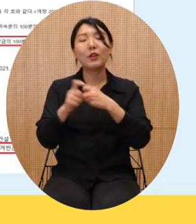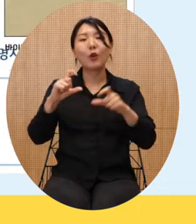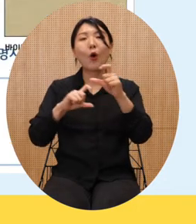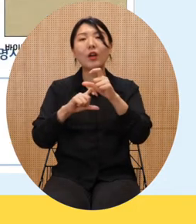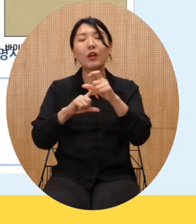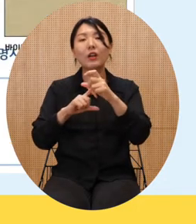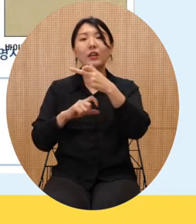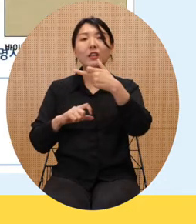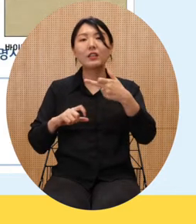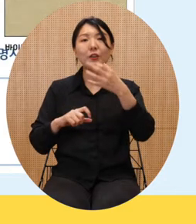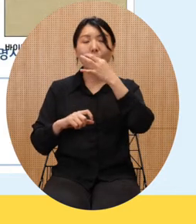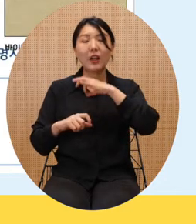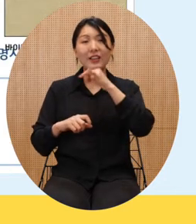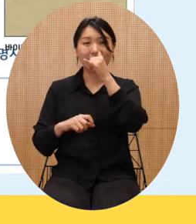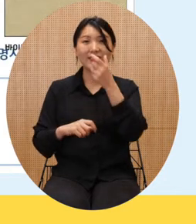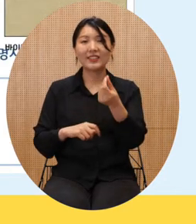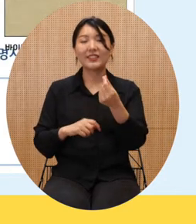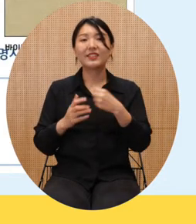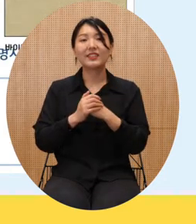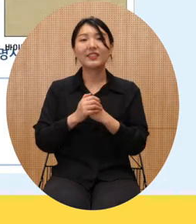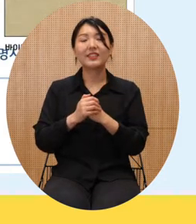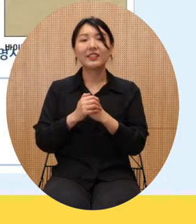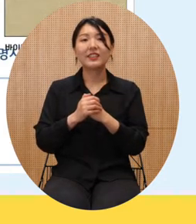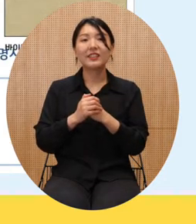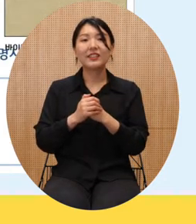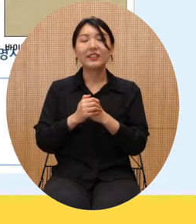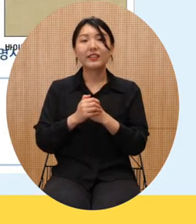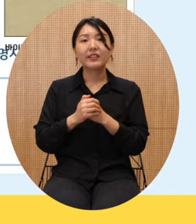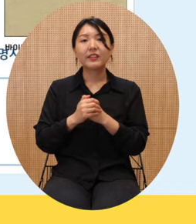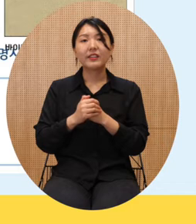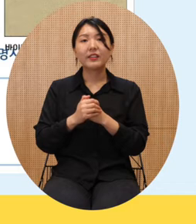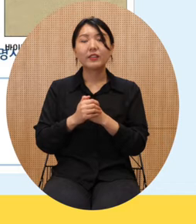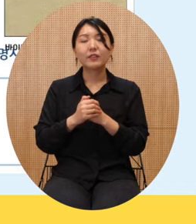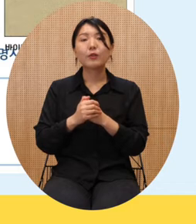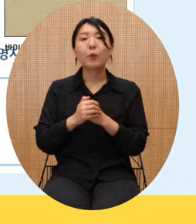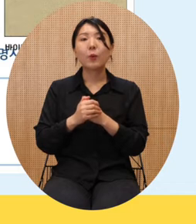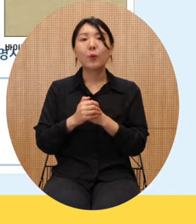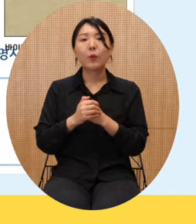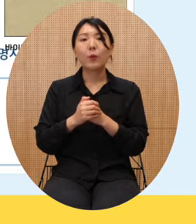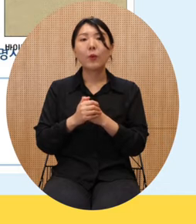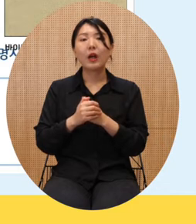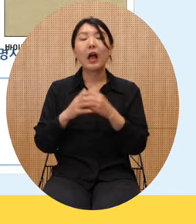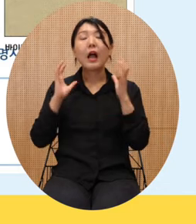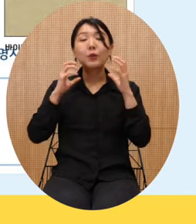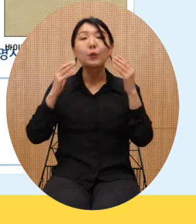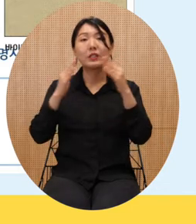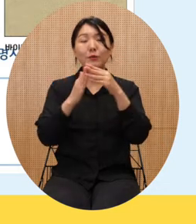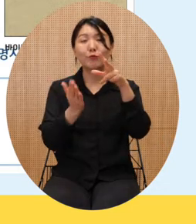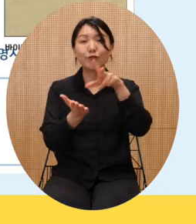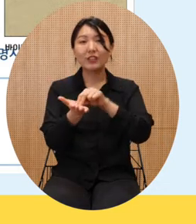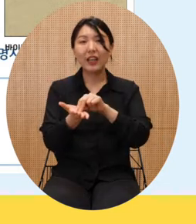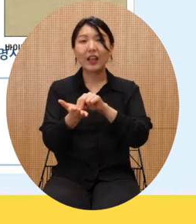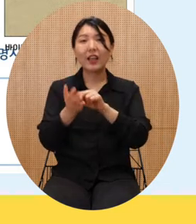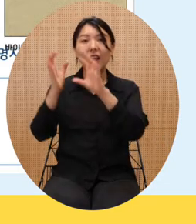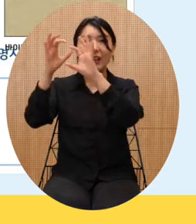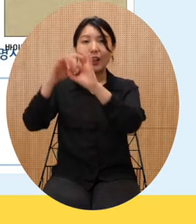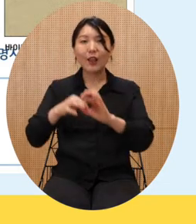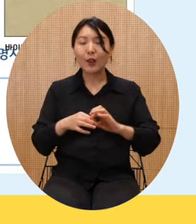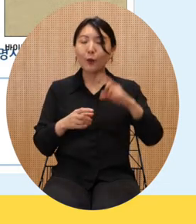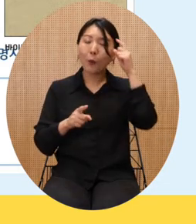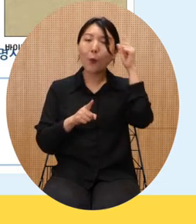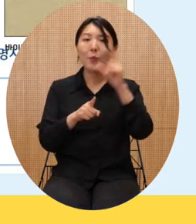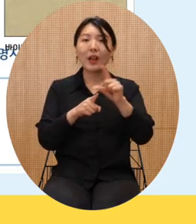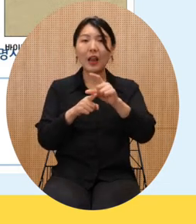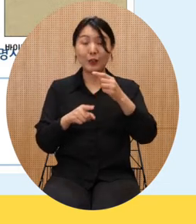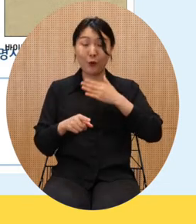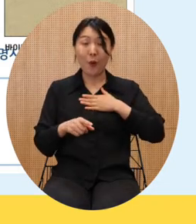수 있지 않을까, 앞으로는 그런 상황이고요. 이 이제 거꾸로 살펴보니 우리가 이제 아동 주거